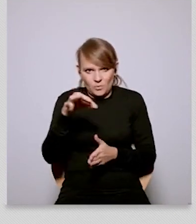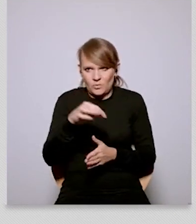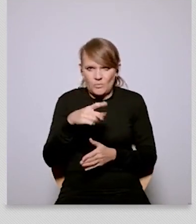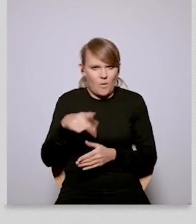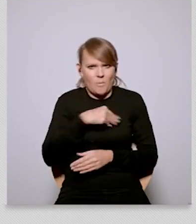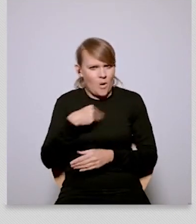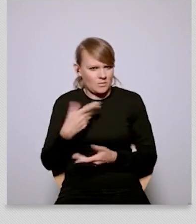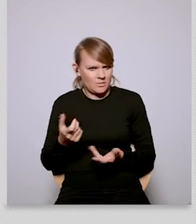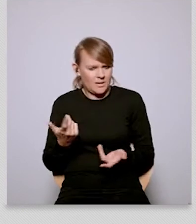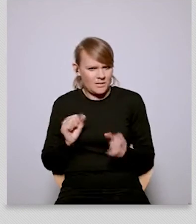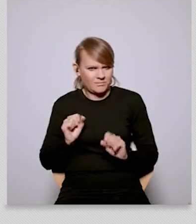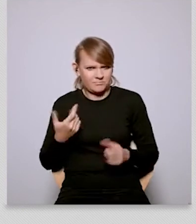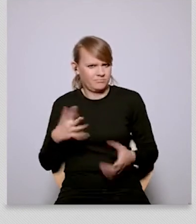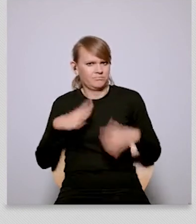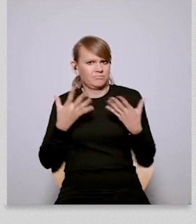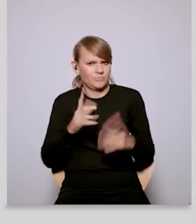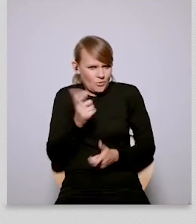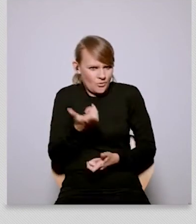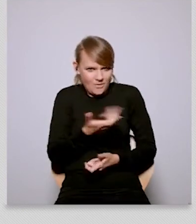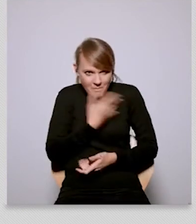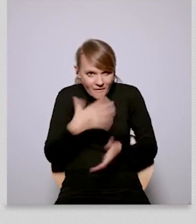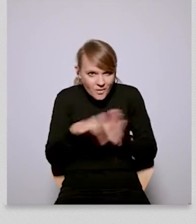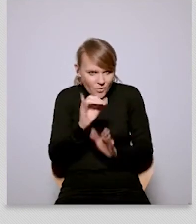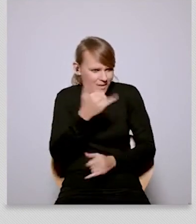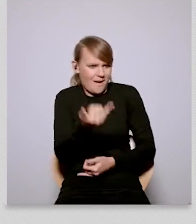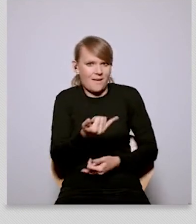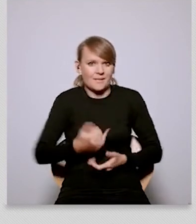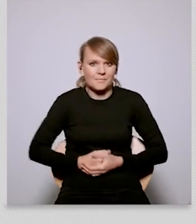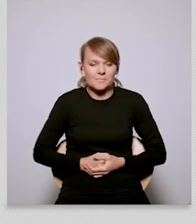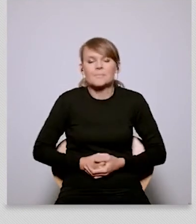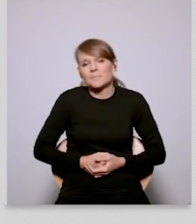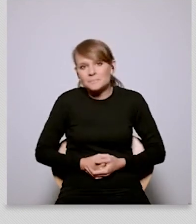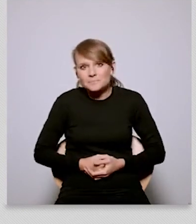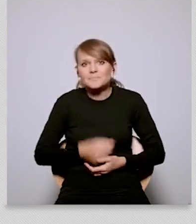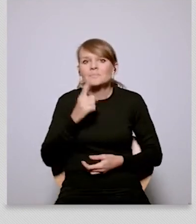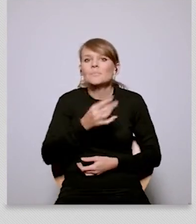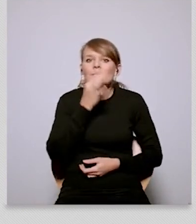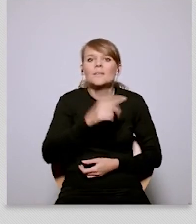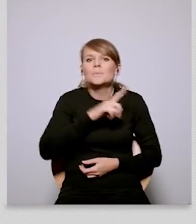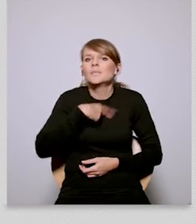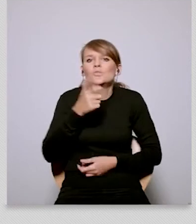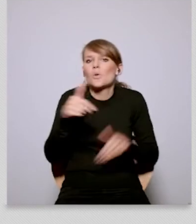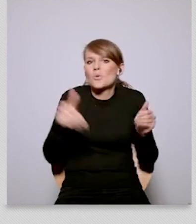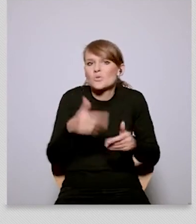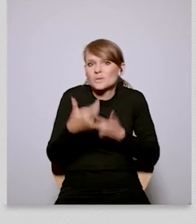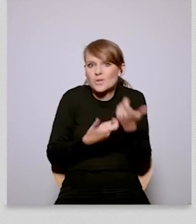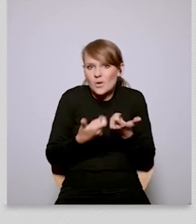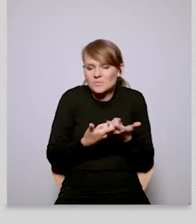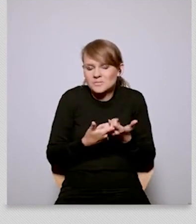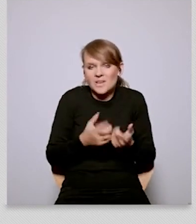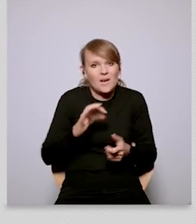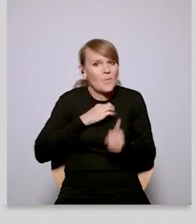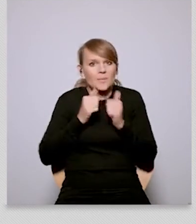opór w Polsce jak to my nie mamy wyboru oczywiście że mamy że tylko właśnie pytanie dla mnie jest to co możemy zrobić i moim zdaniem